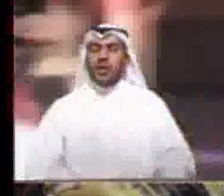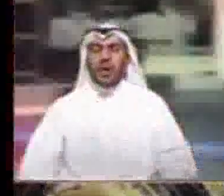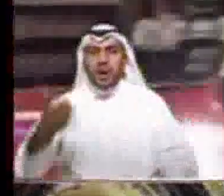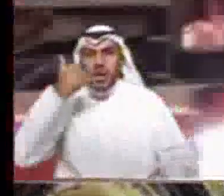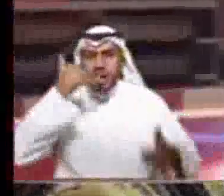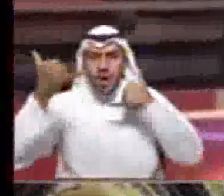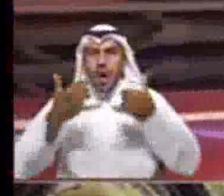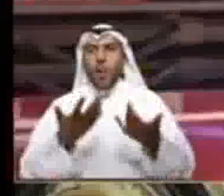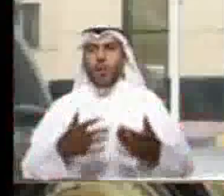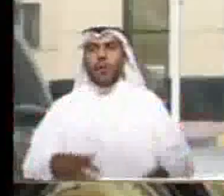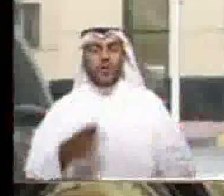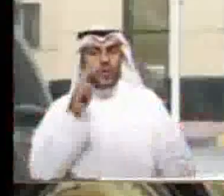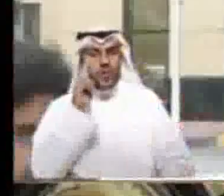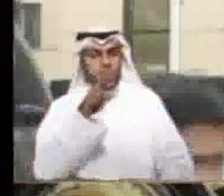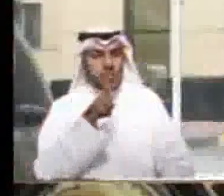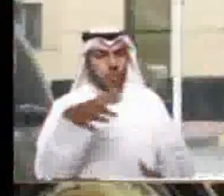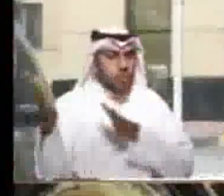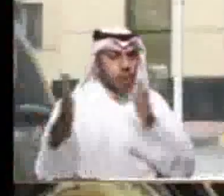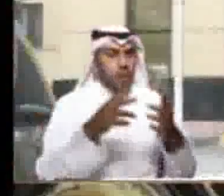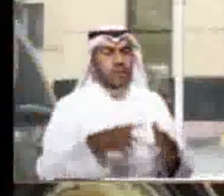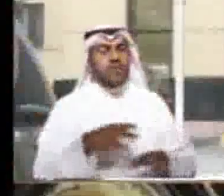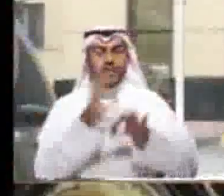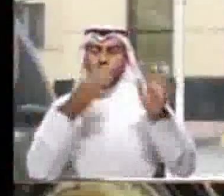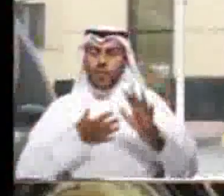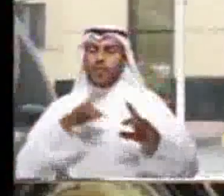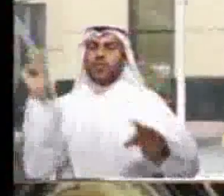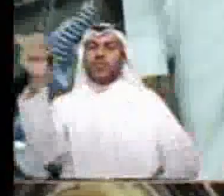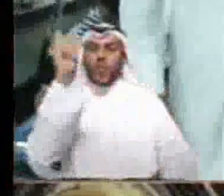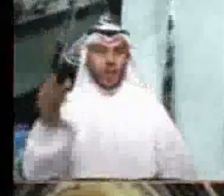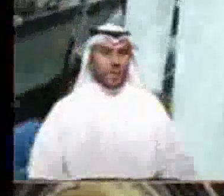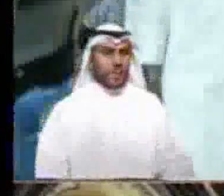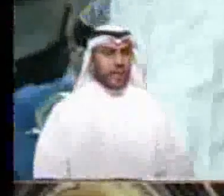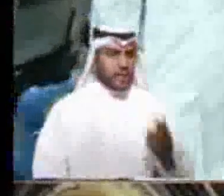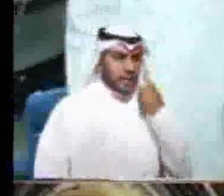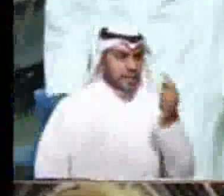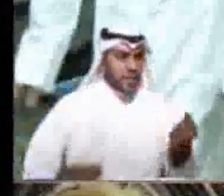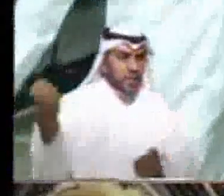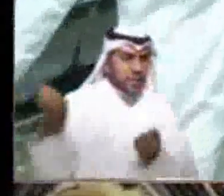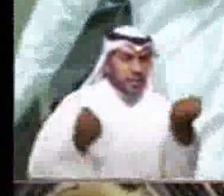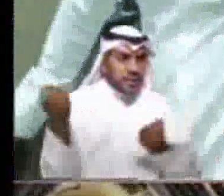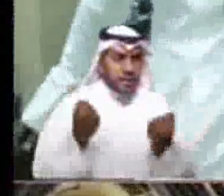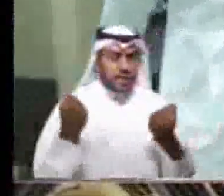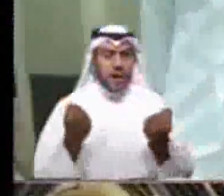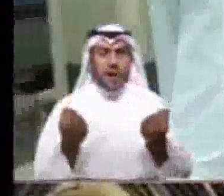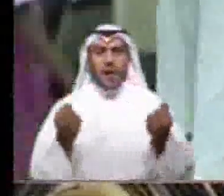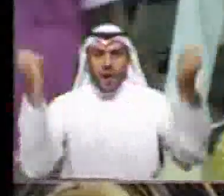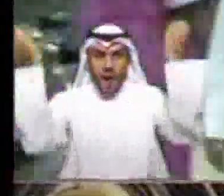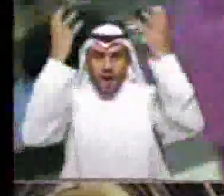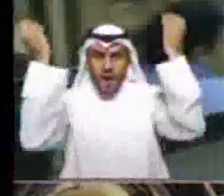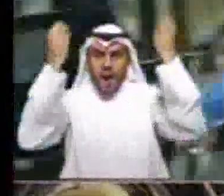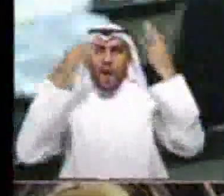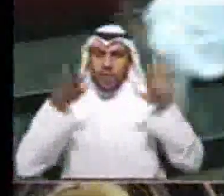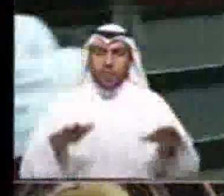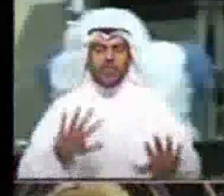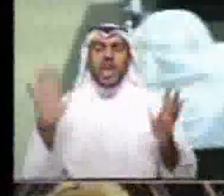الأرصاد الجوية. كما أعلنت الوزارة جاهزية سيارات الإسعاف وتوفير سيارات إسعاف بحسب